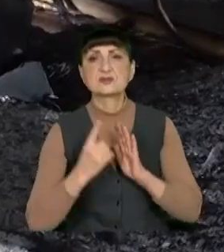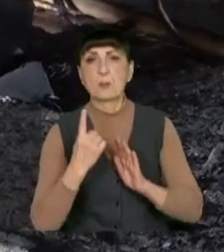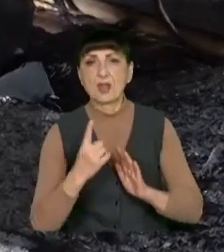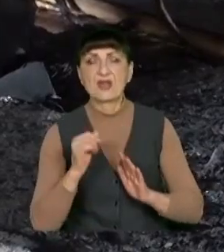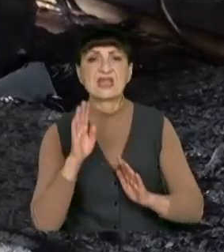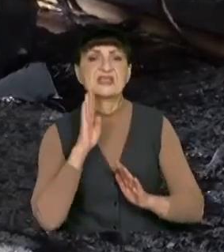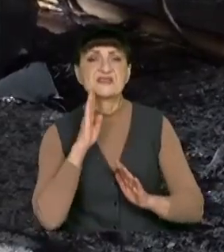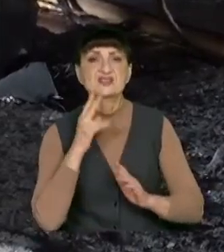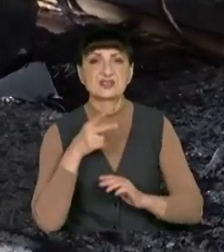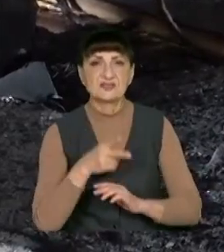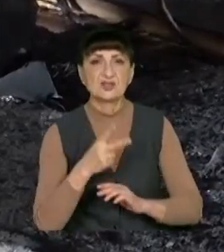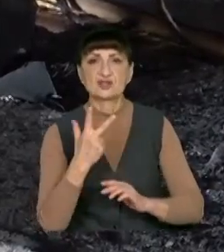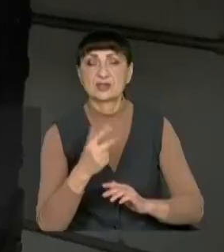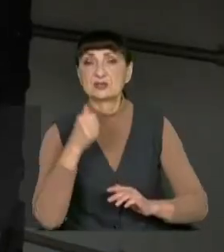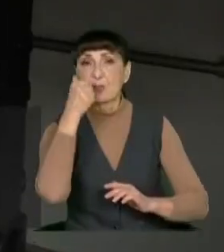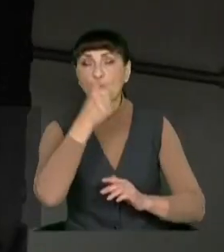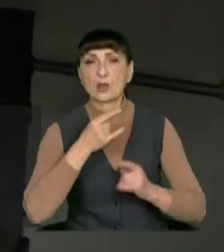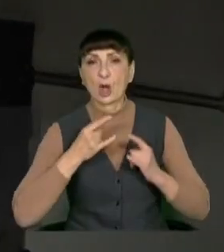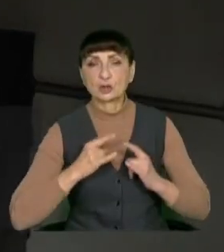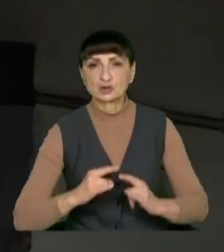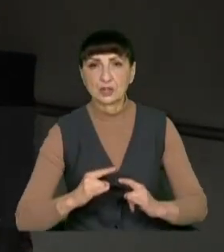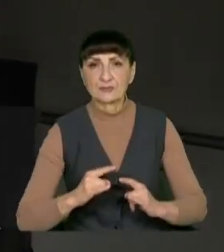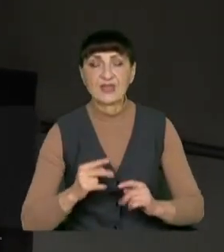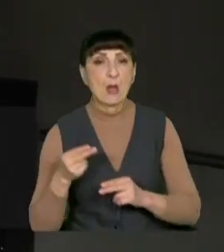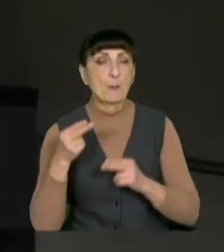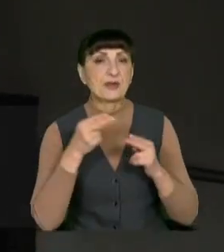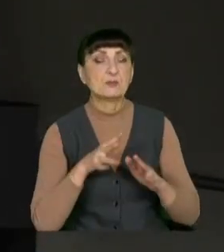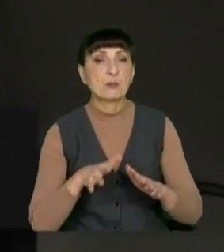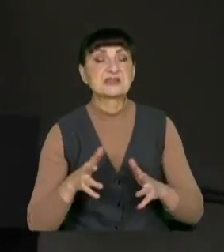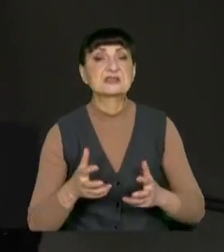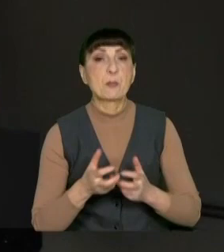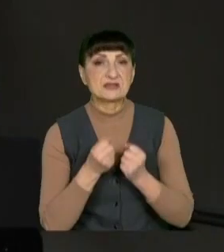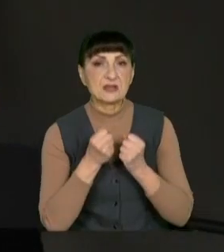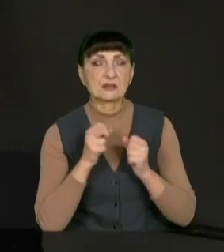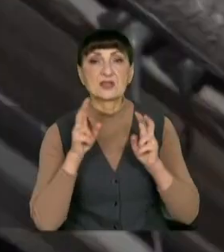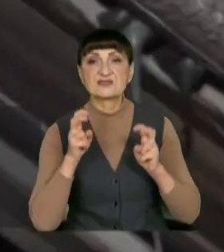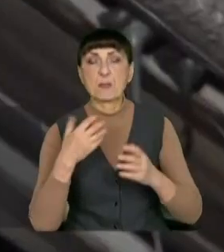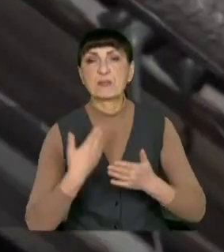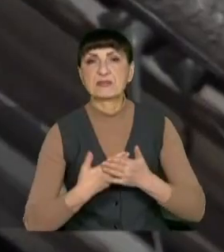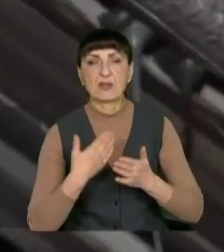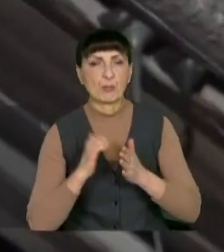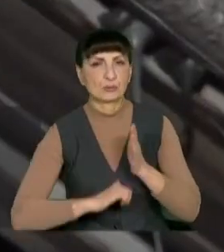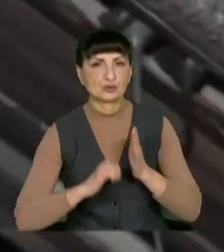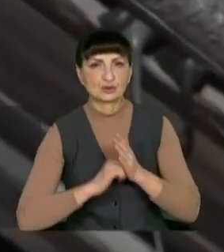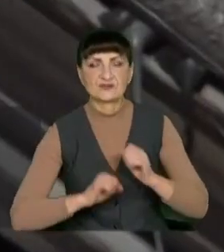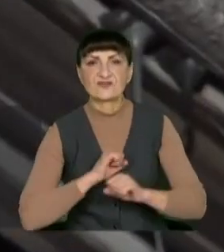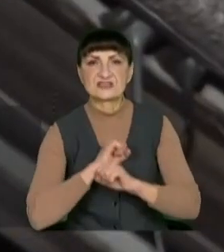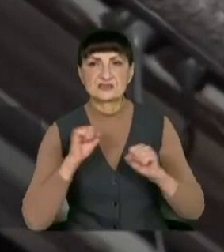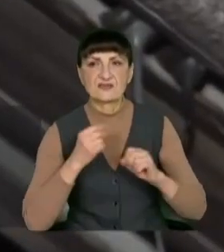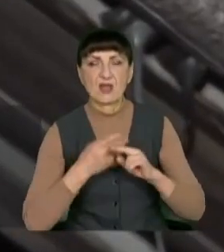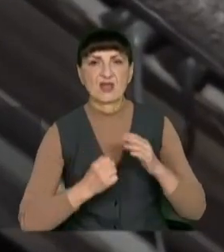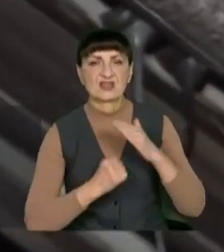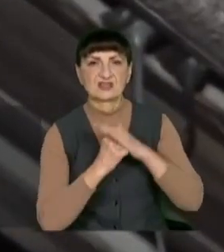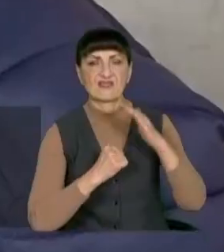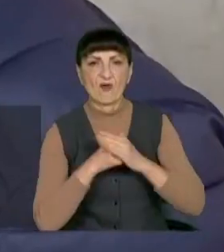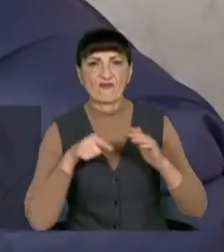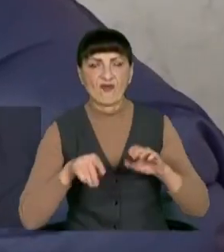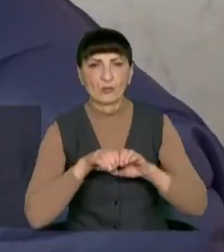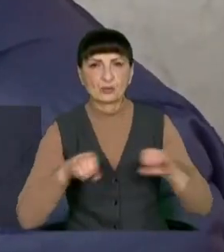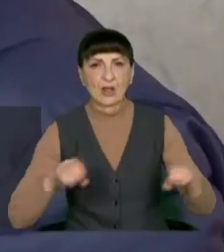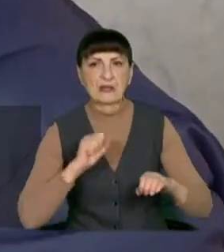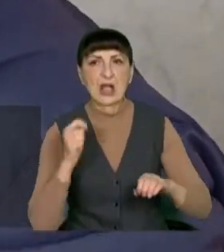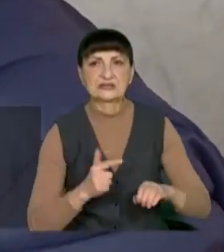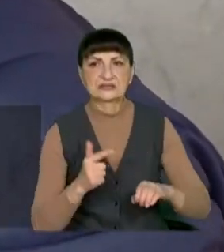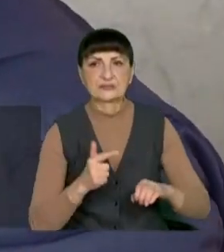и девушка 2003-го года рождения. Прибывшие на место спасатели назвали предварительной причиной взрыва скачок давления в газопроводе. Вот